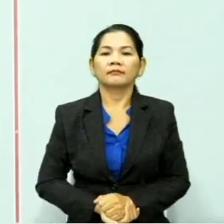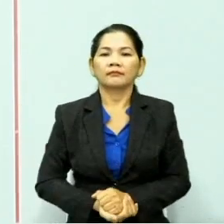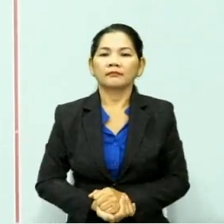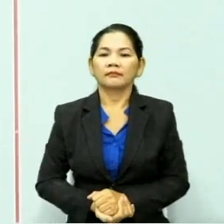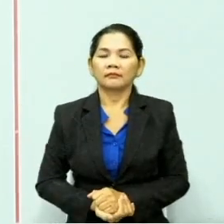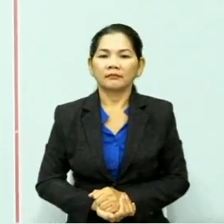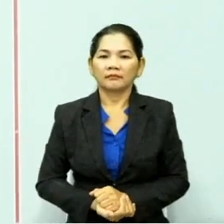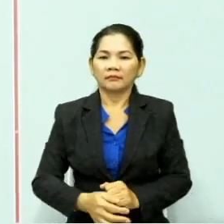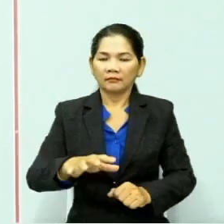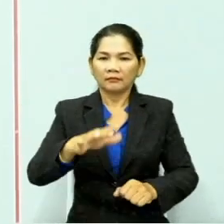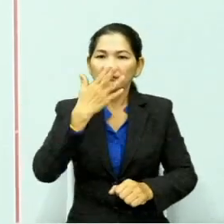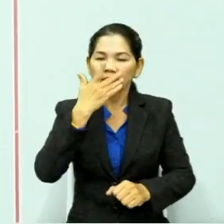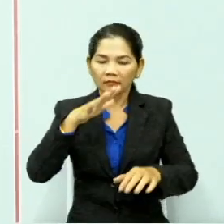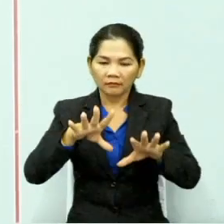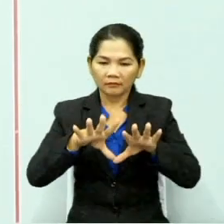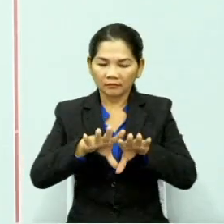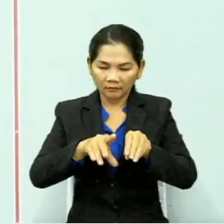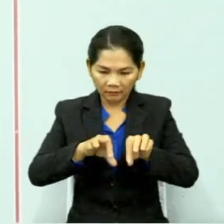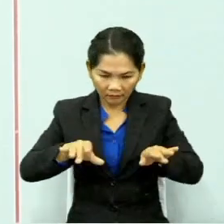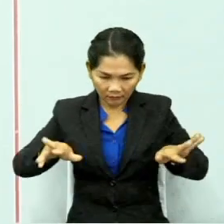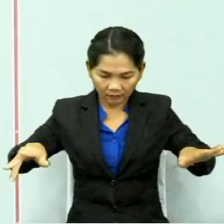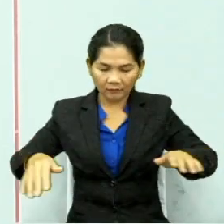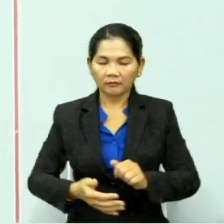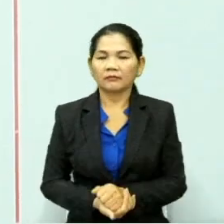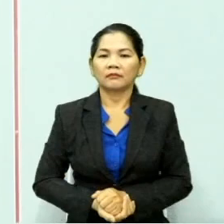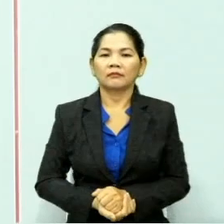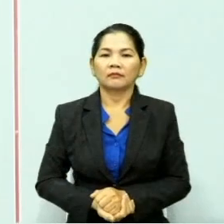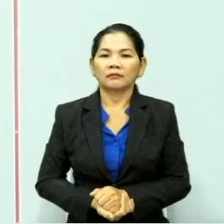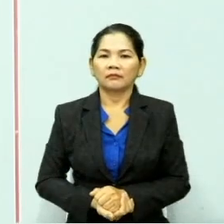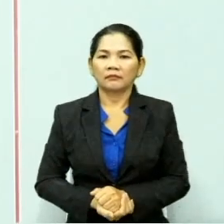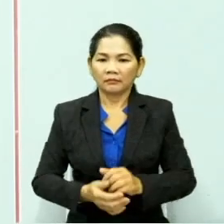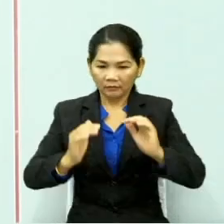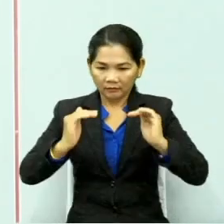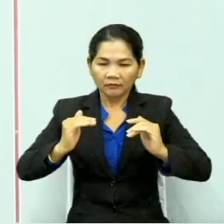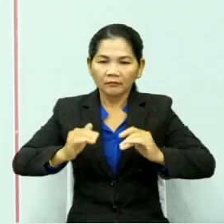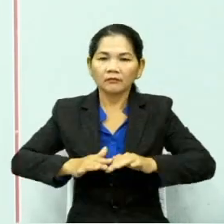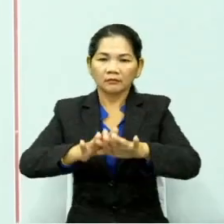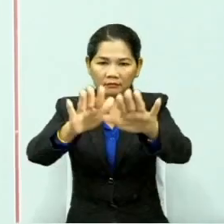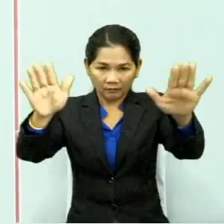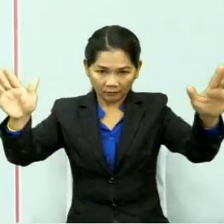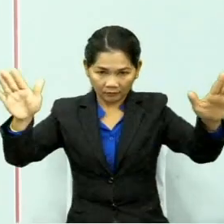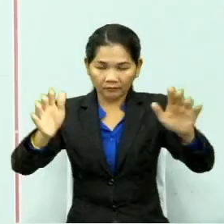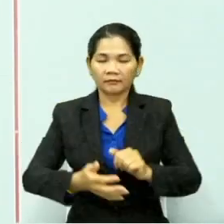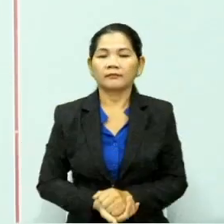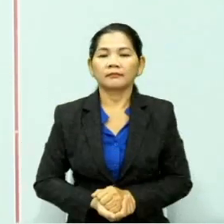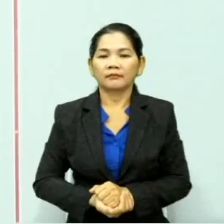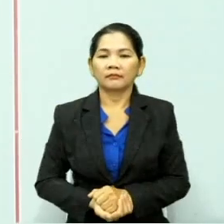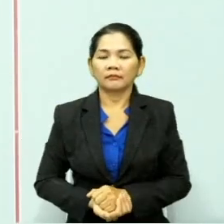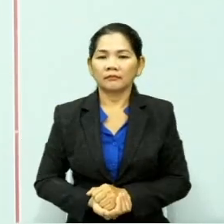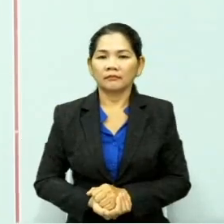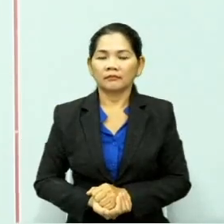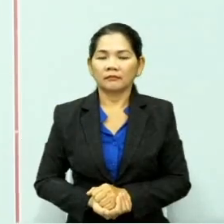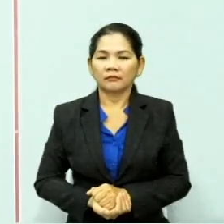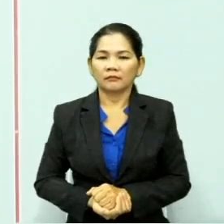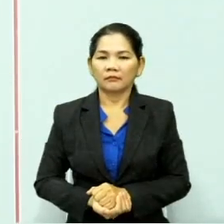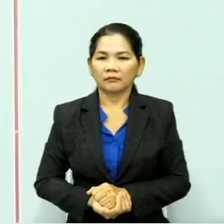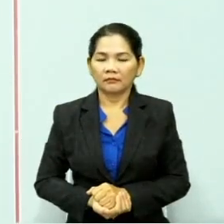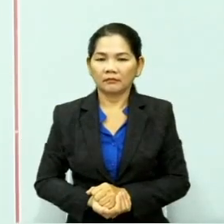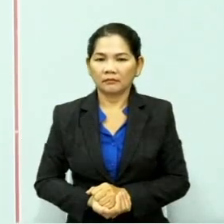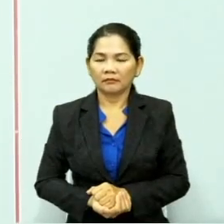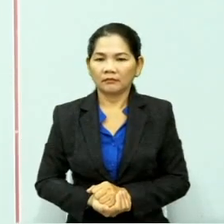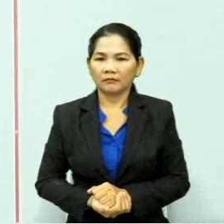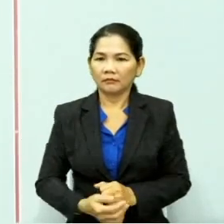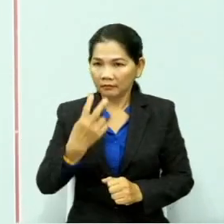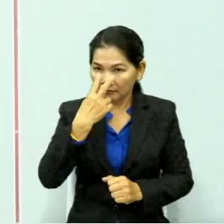ri chne sa mot liệt san thân phật pi